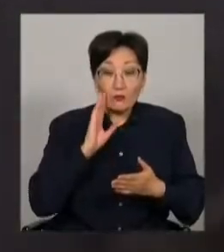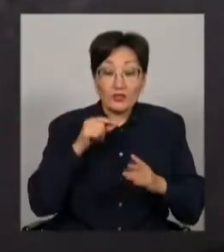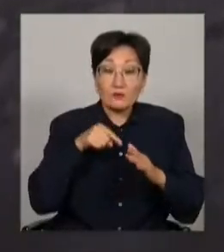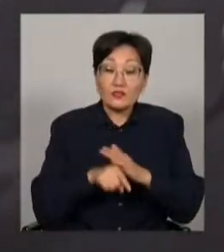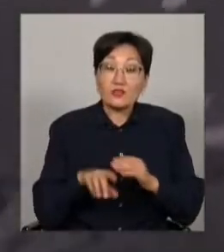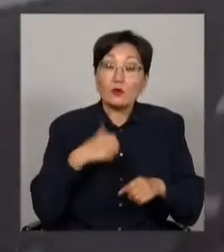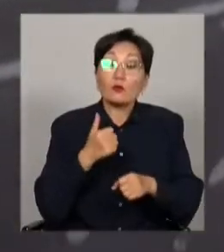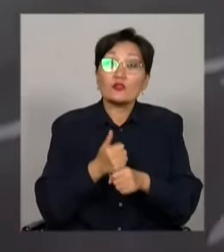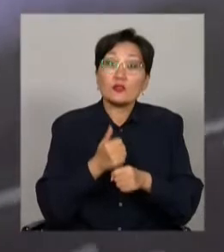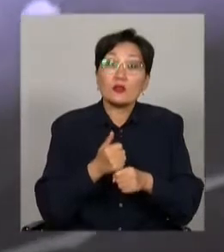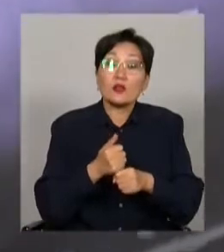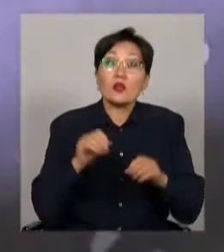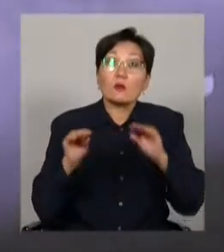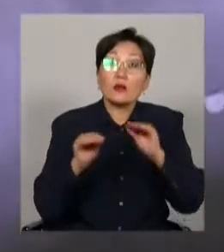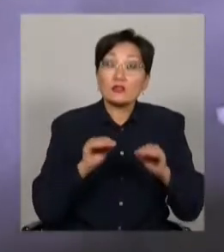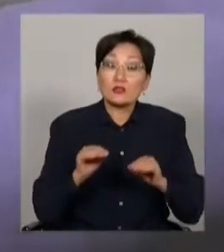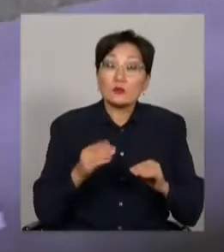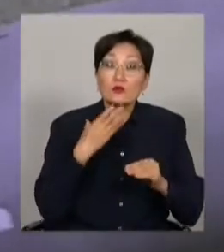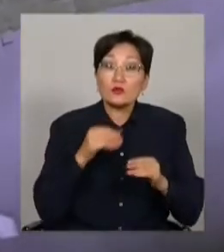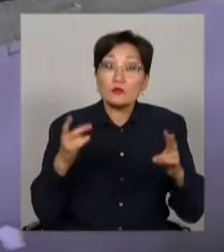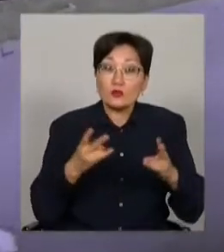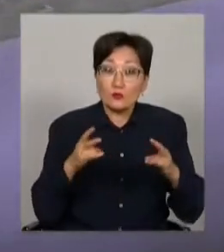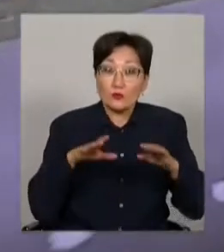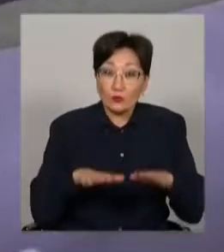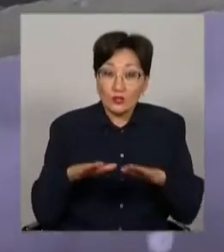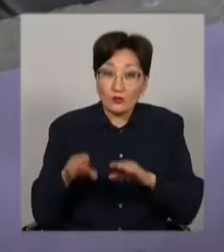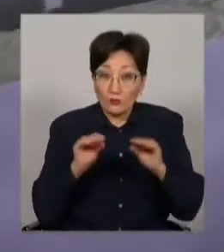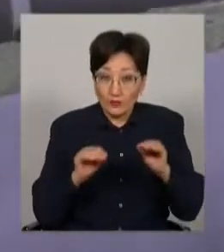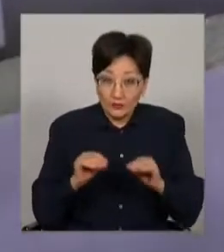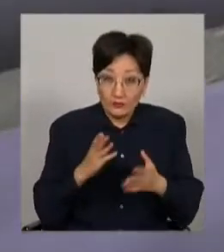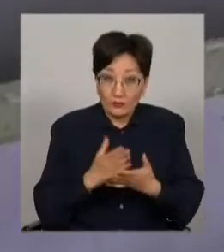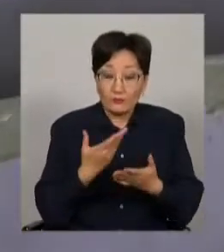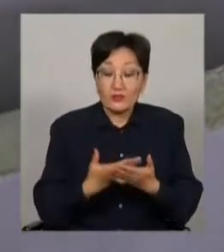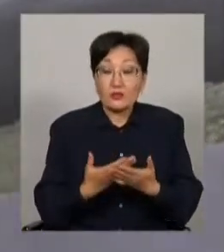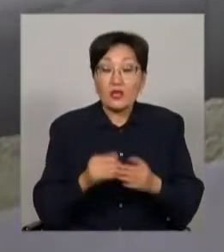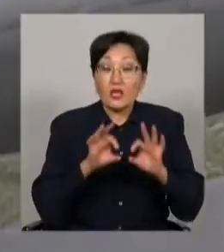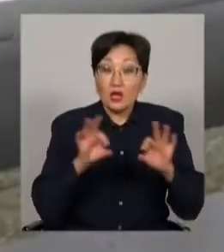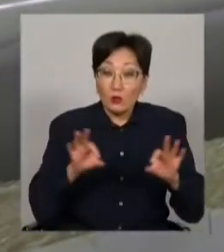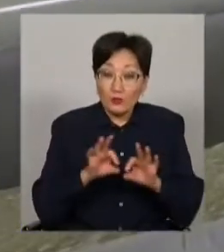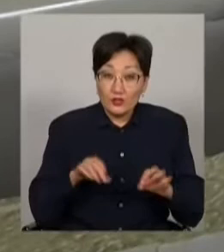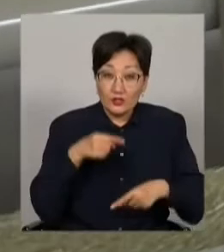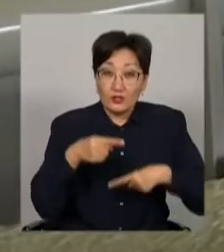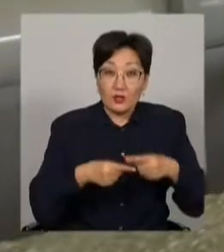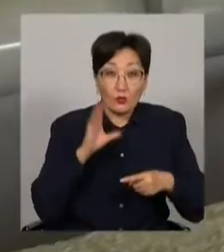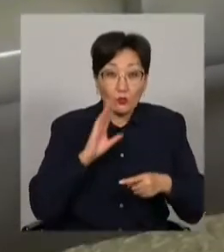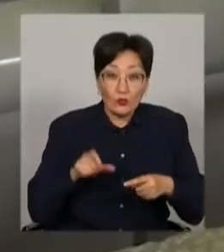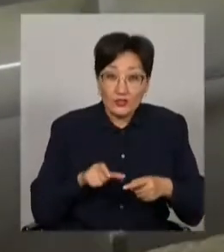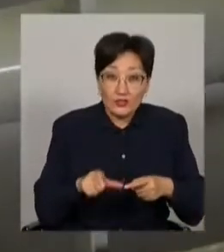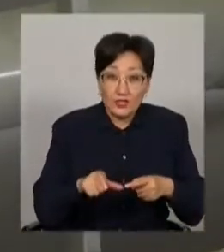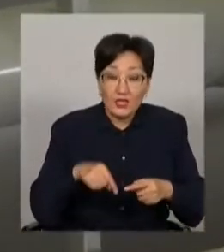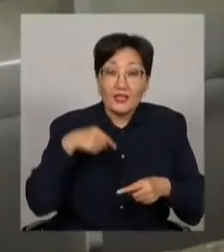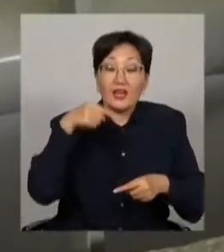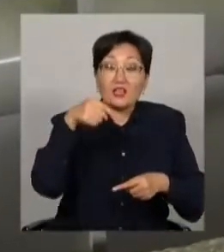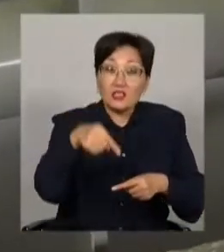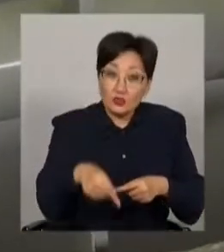ішіндегі негізгі құрылғылардың барлығы өзінің тиісті орнына орныққан. Мәселен, мына құбыр арқылы өзен суы арғы жаққа